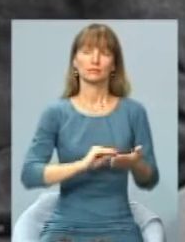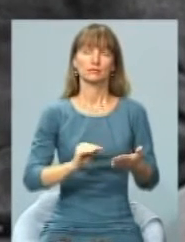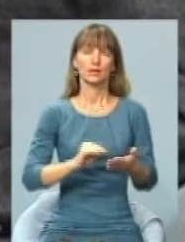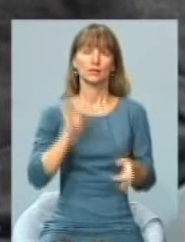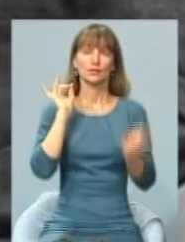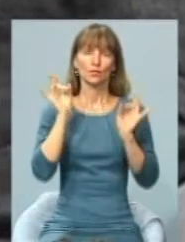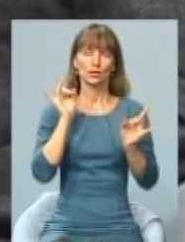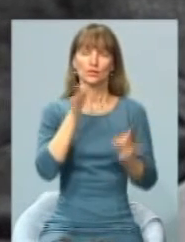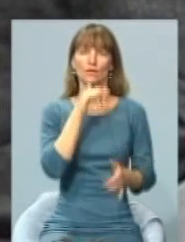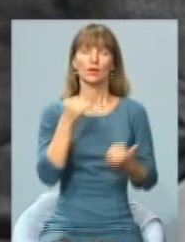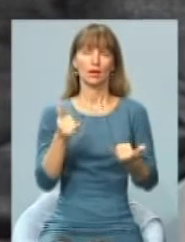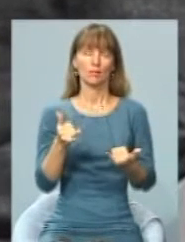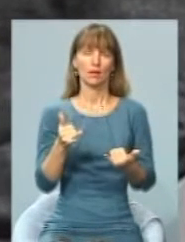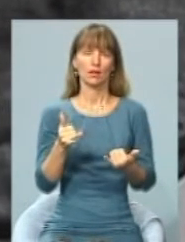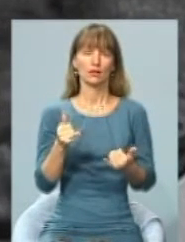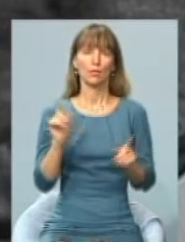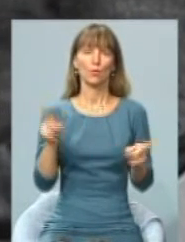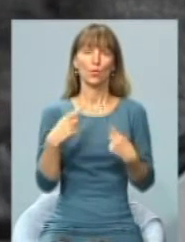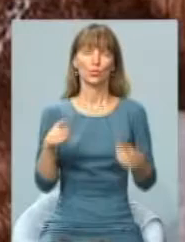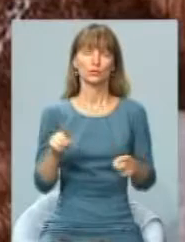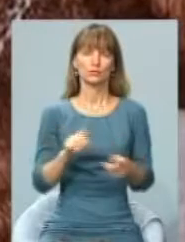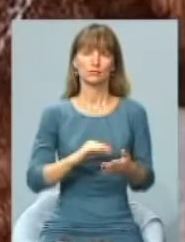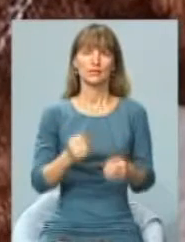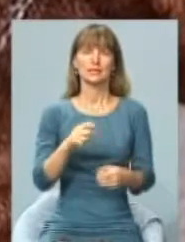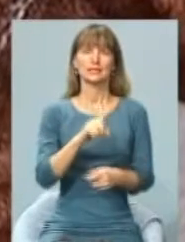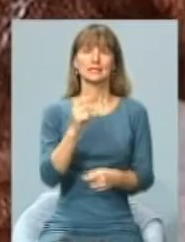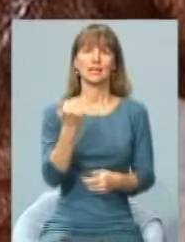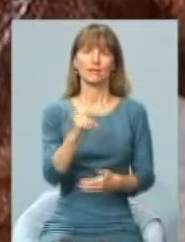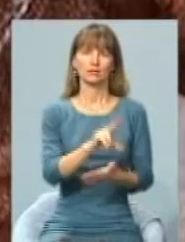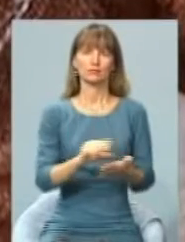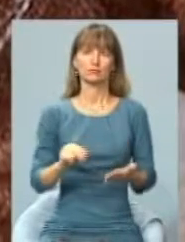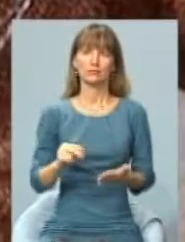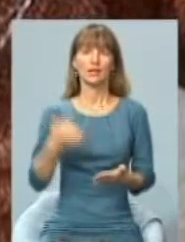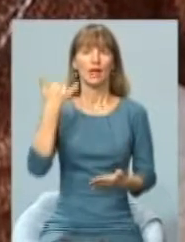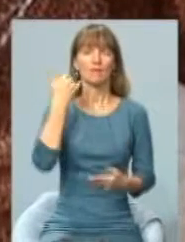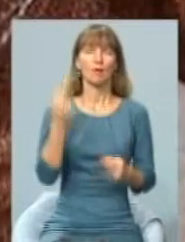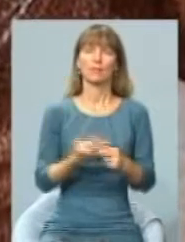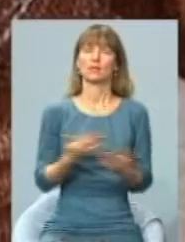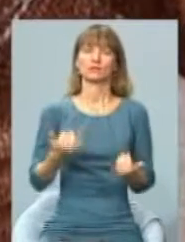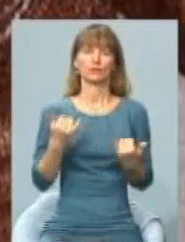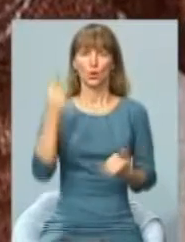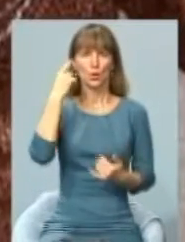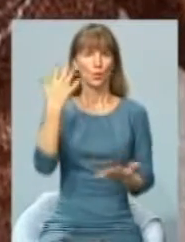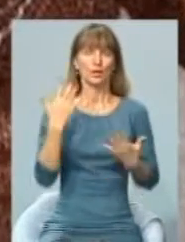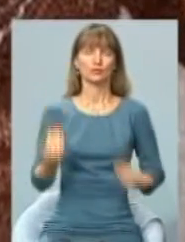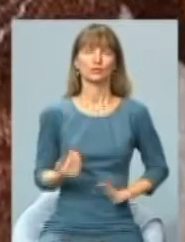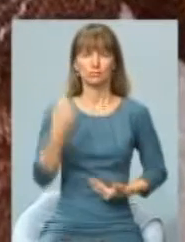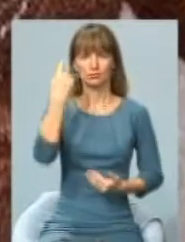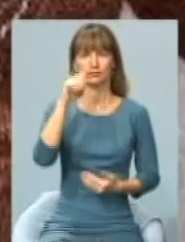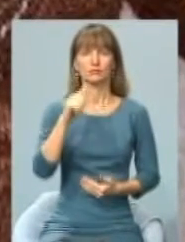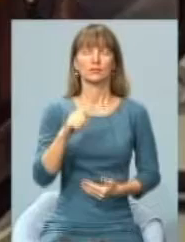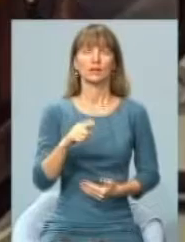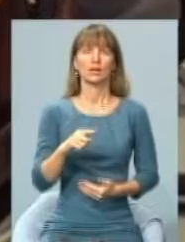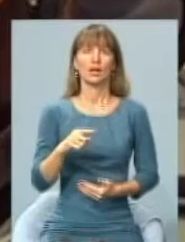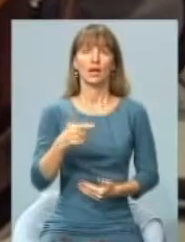звуків. Сучасний програвач створено за його зразками. Телефон, без якого ми не уявляємо сьогодні своє життя, винайшов Олександр